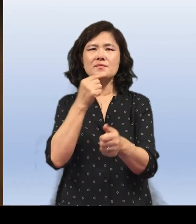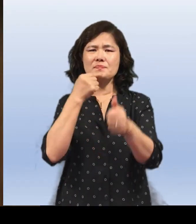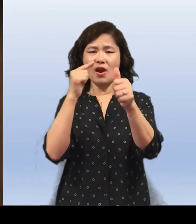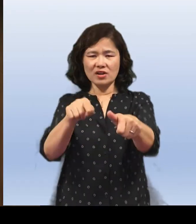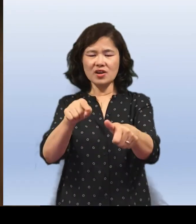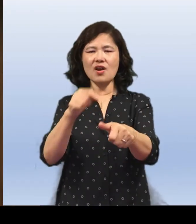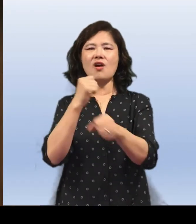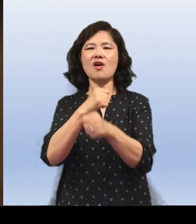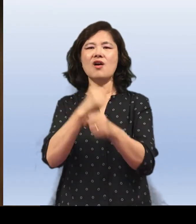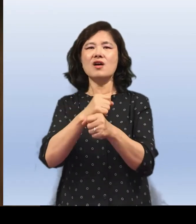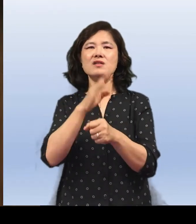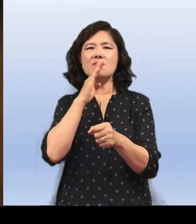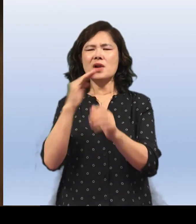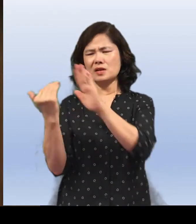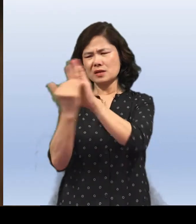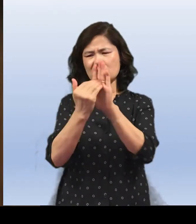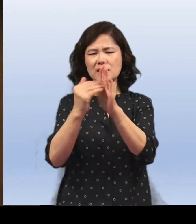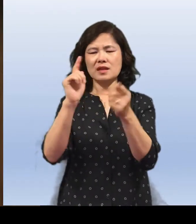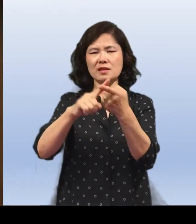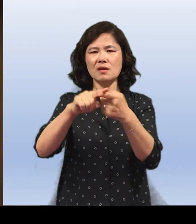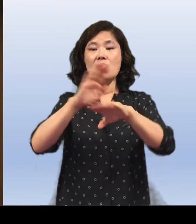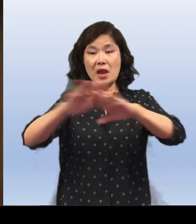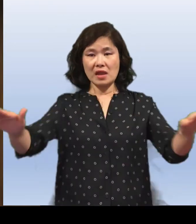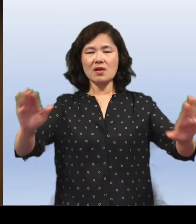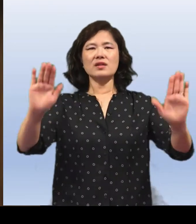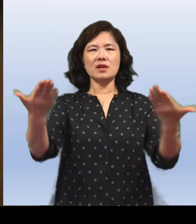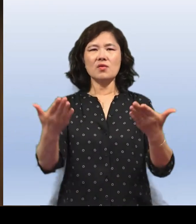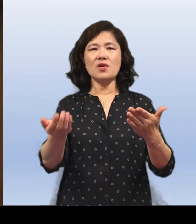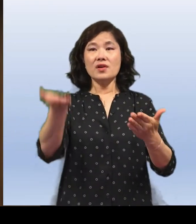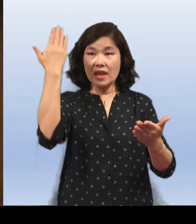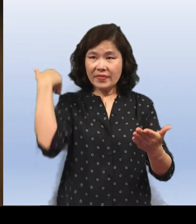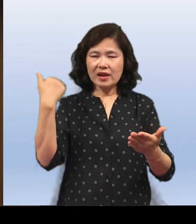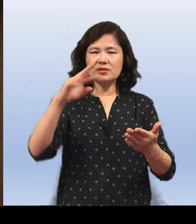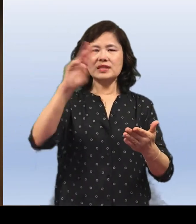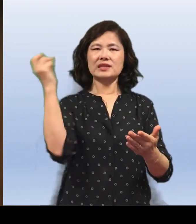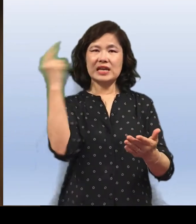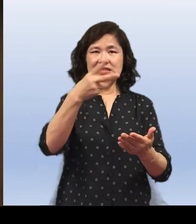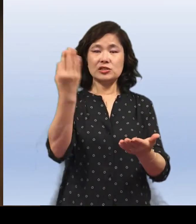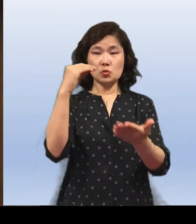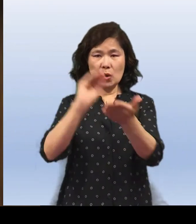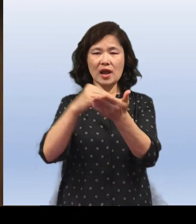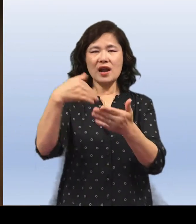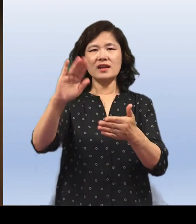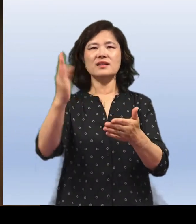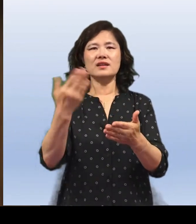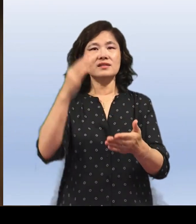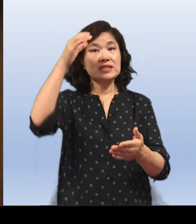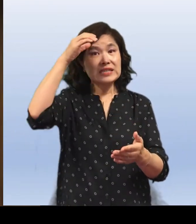행정명령과 어떤 제한 조치를 해제하고 코로나 이전의 일상으로 돌아갈 것을